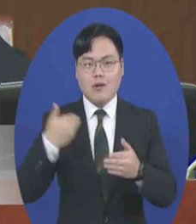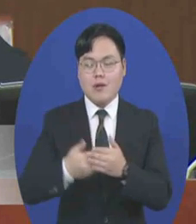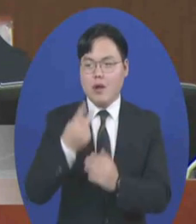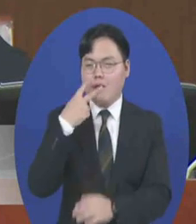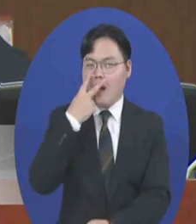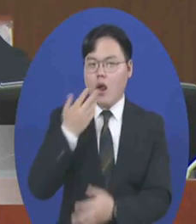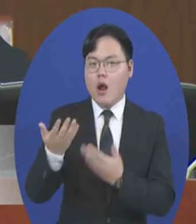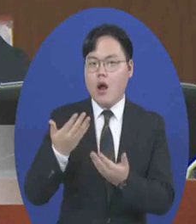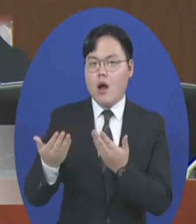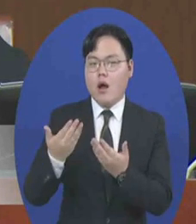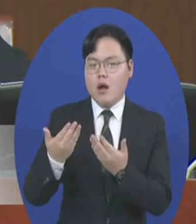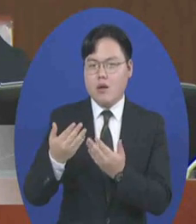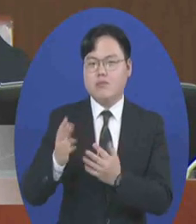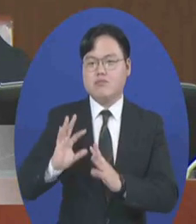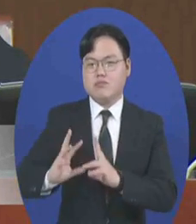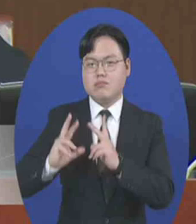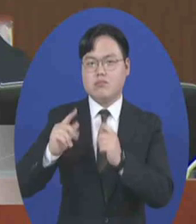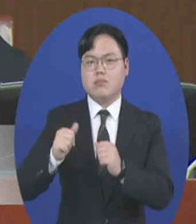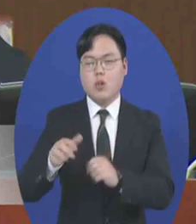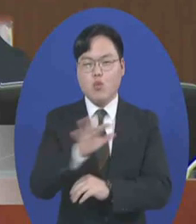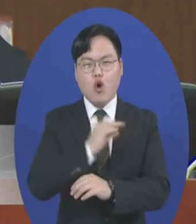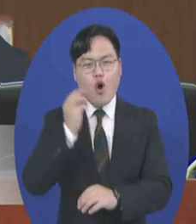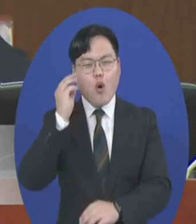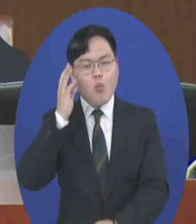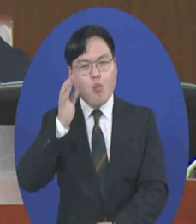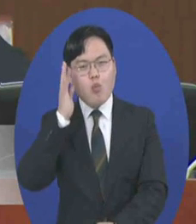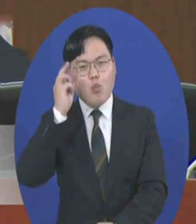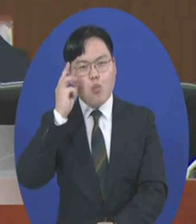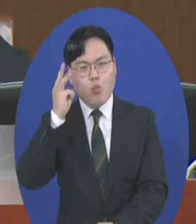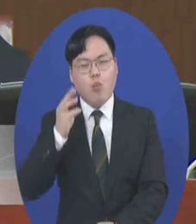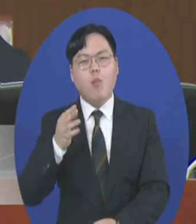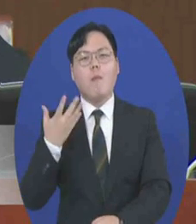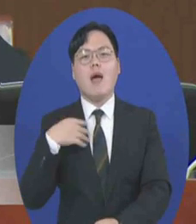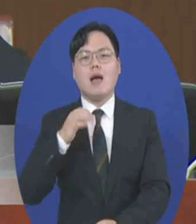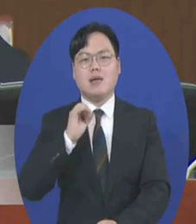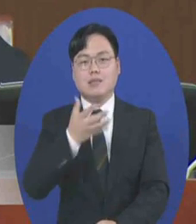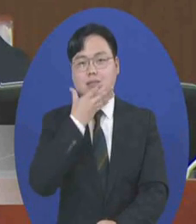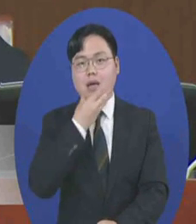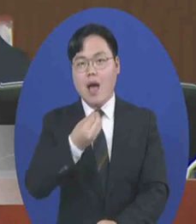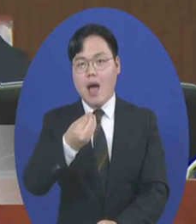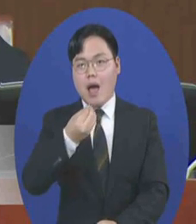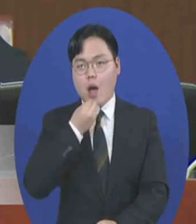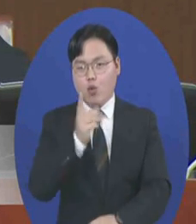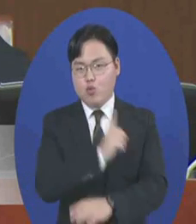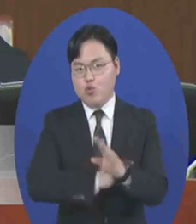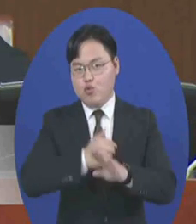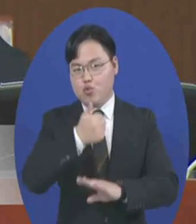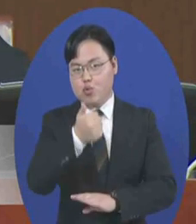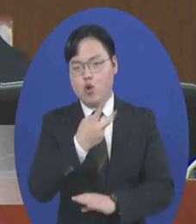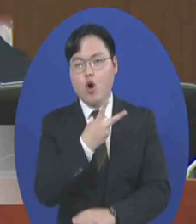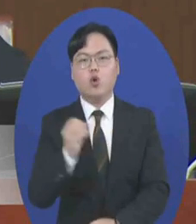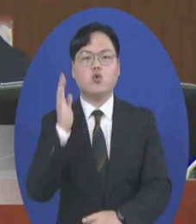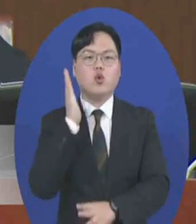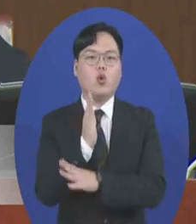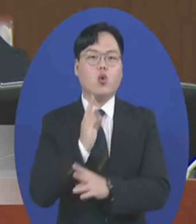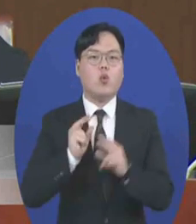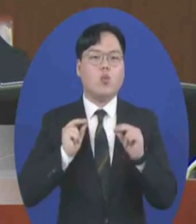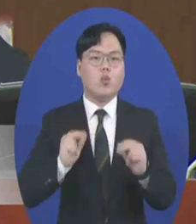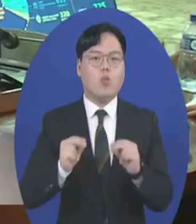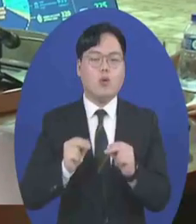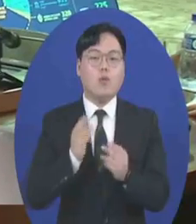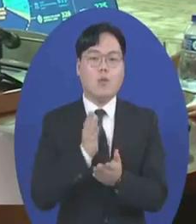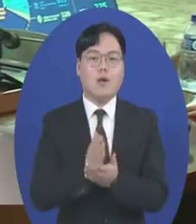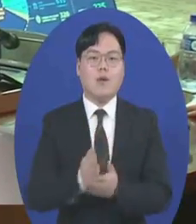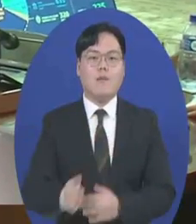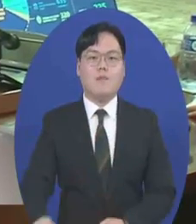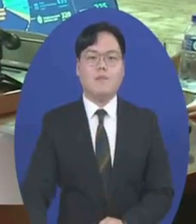ингээд эргээд харахад бол хэрэгжилт бол одоо яг бидний бодчихсон төвшөнд хэрэгжсэн ийм сайхан мэдээтэй одоо 200 хоногоо бидний хувьд